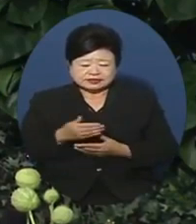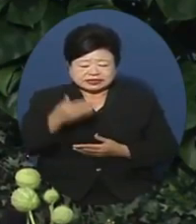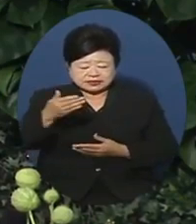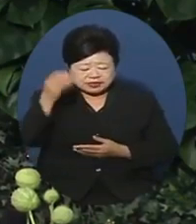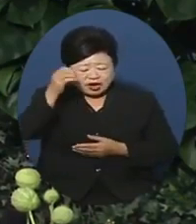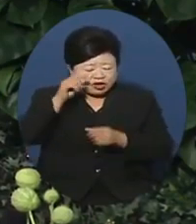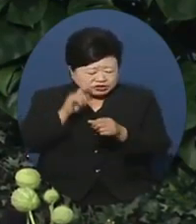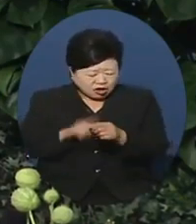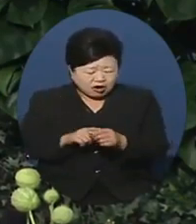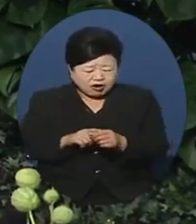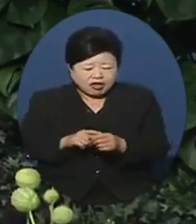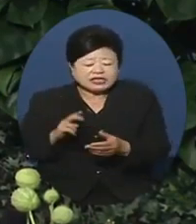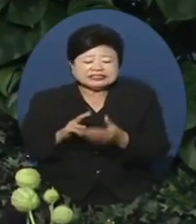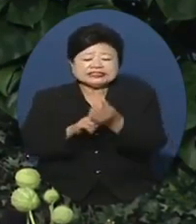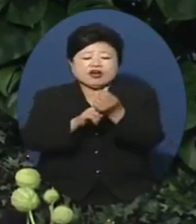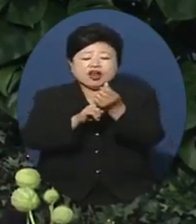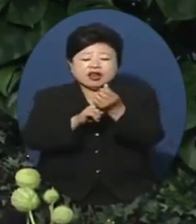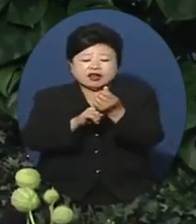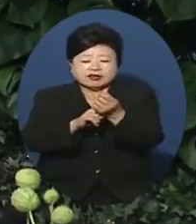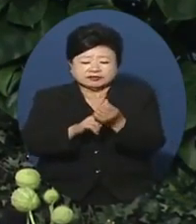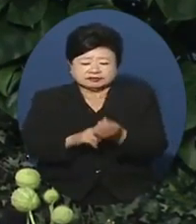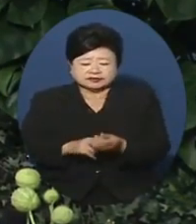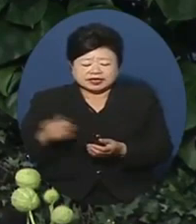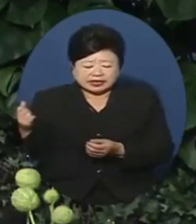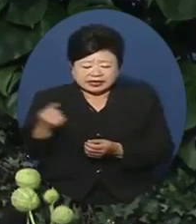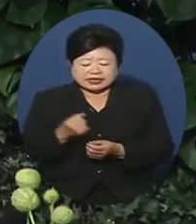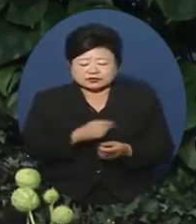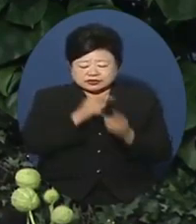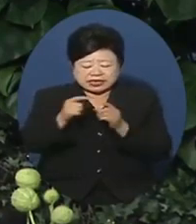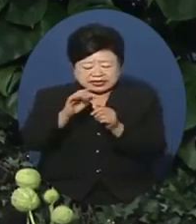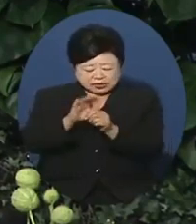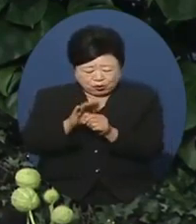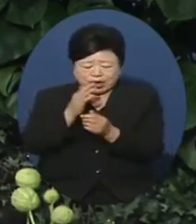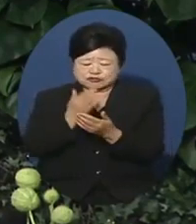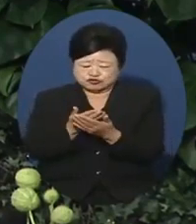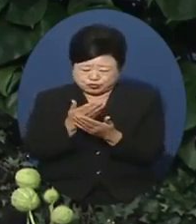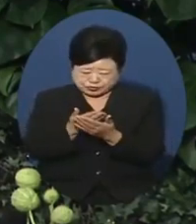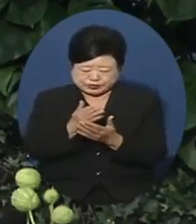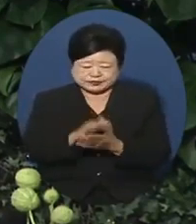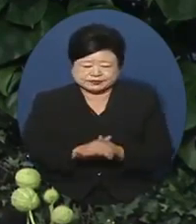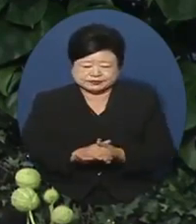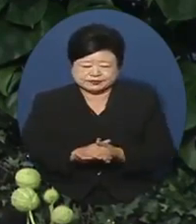제4차원의 영생 기적을 가지고 살게 도와주시옵소서.